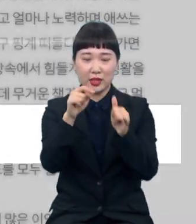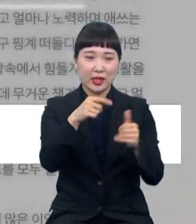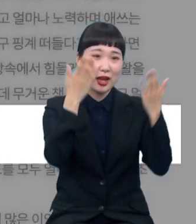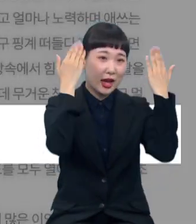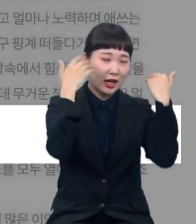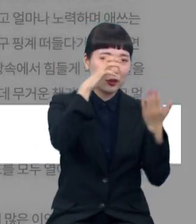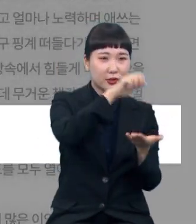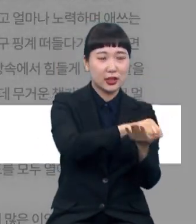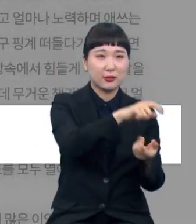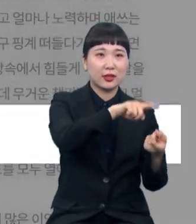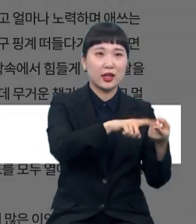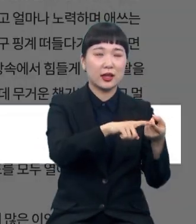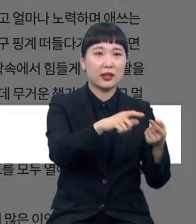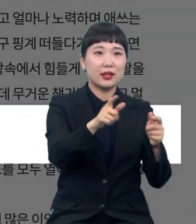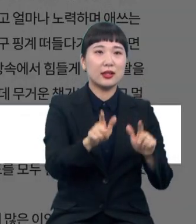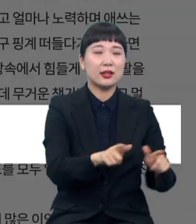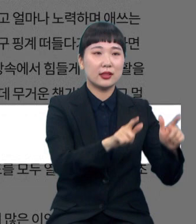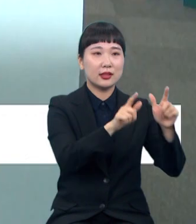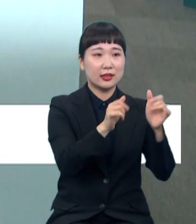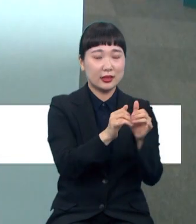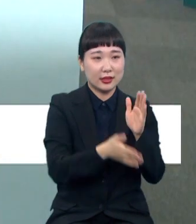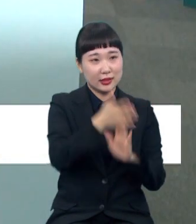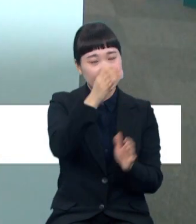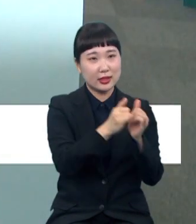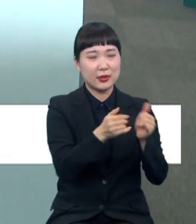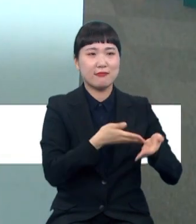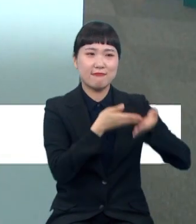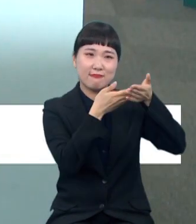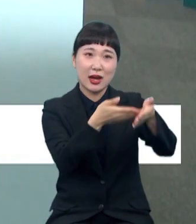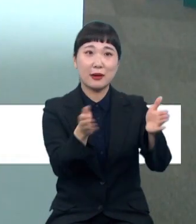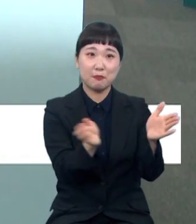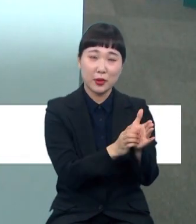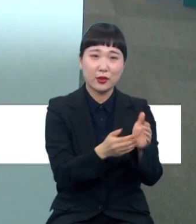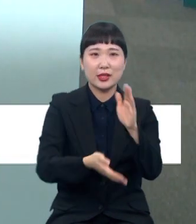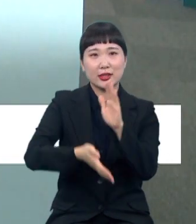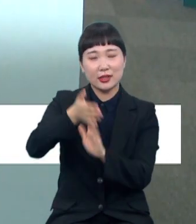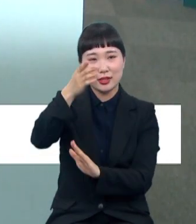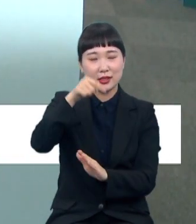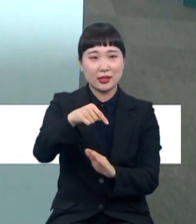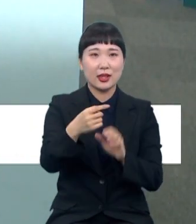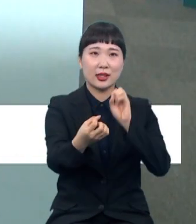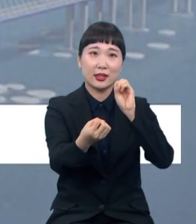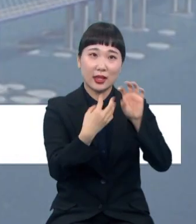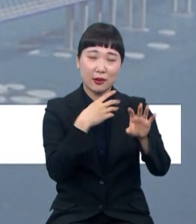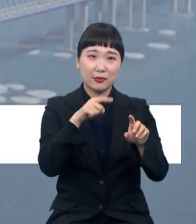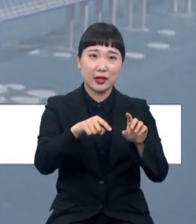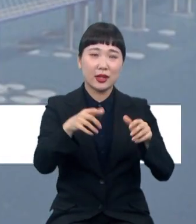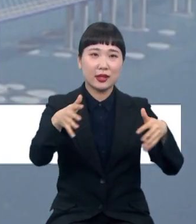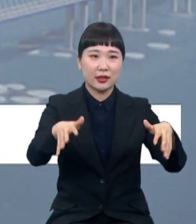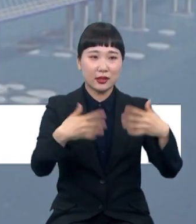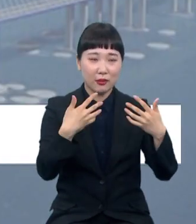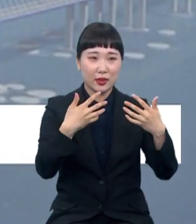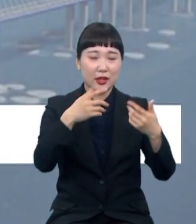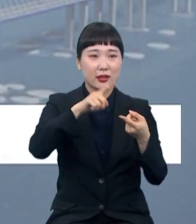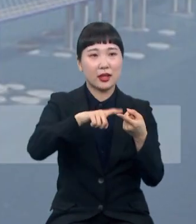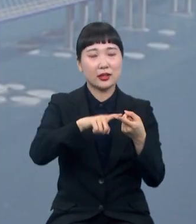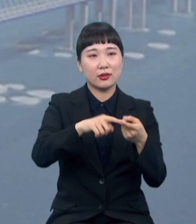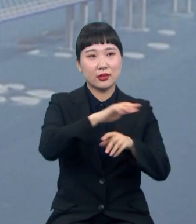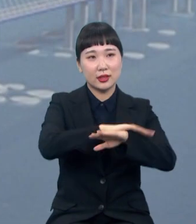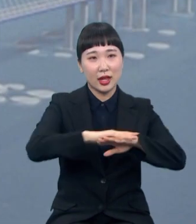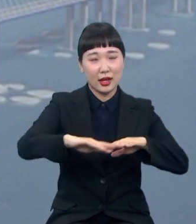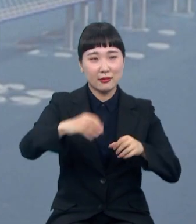복원을 촉구하는 시민 청원을 올렸고 인천시는 공식 답변을 통해 협의체를 구성해 해결 방안을 찾겠다고